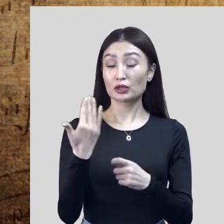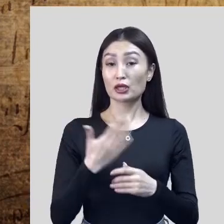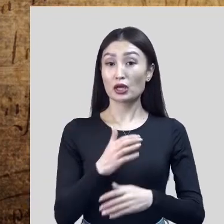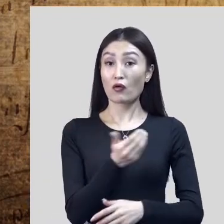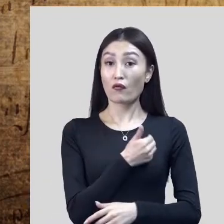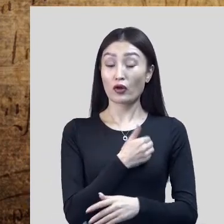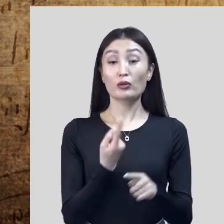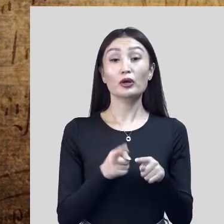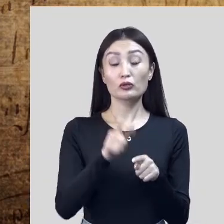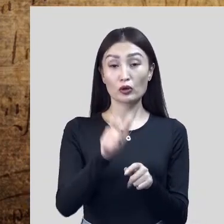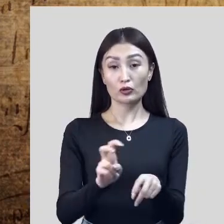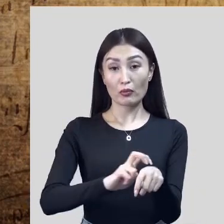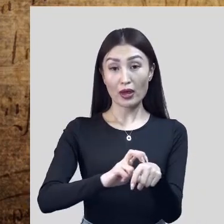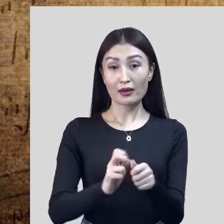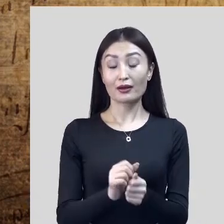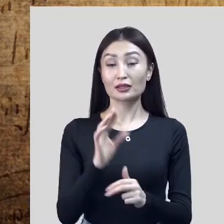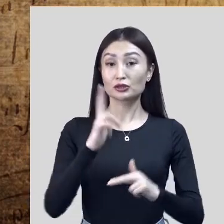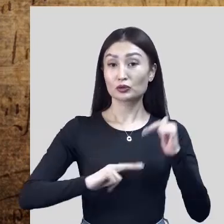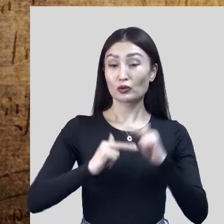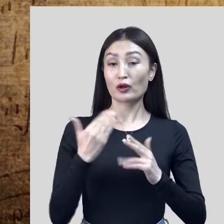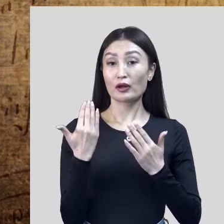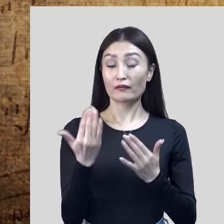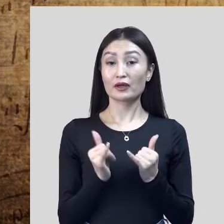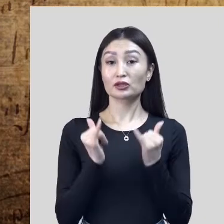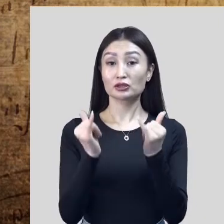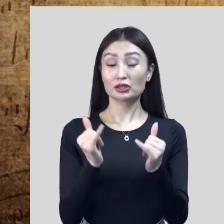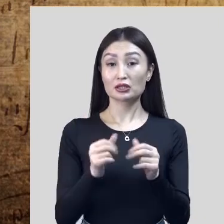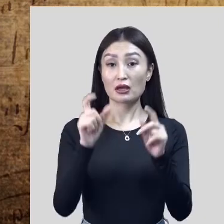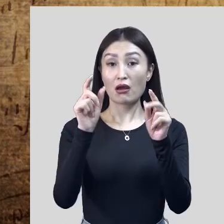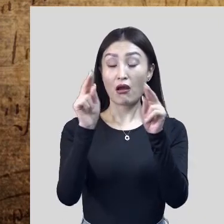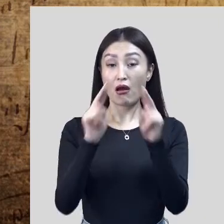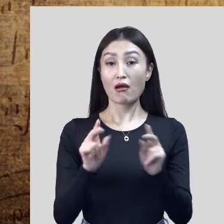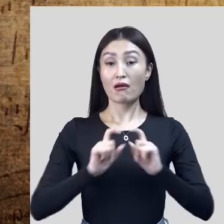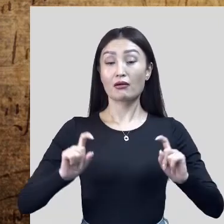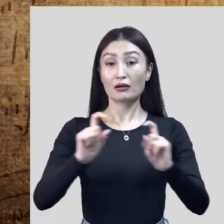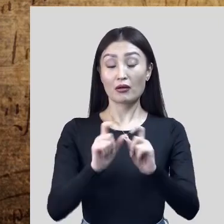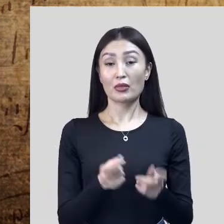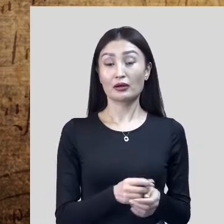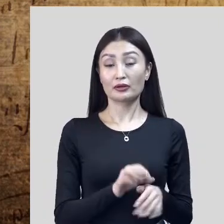волю, поэтому люди боялись богов, строили в их честь храмы, приносили им жертвы.